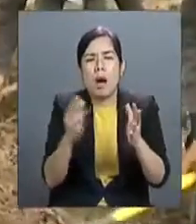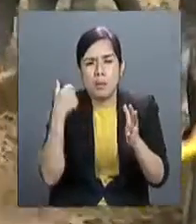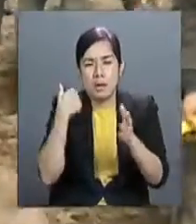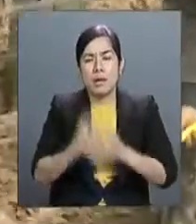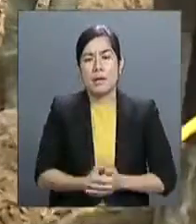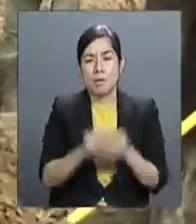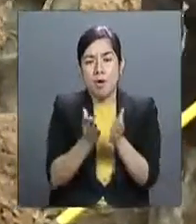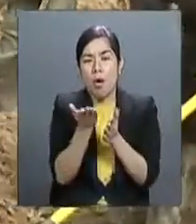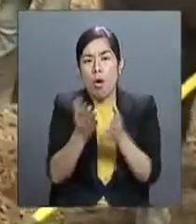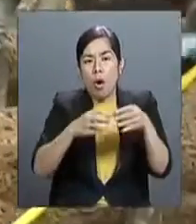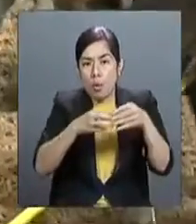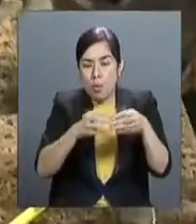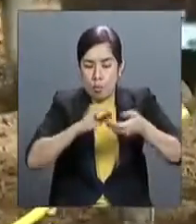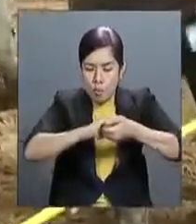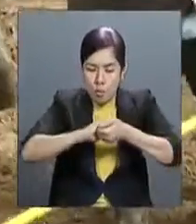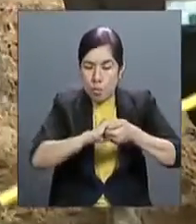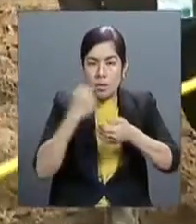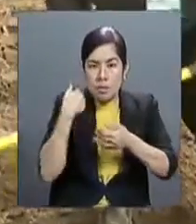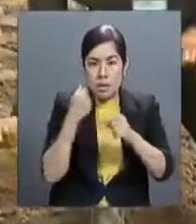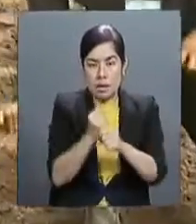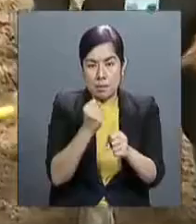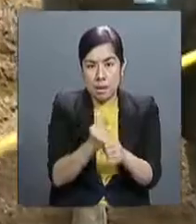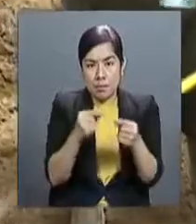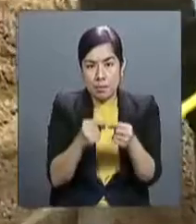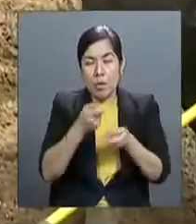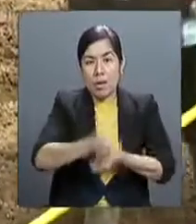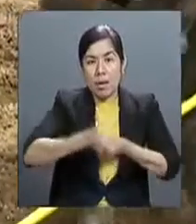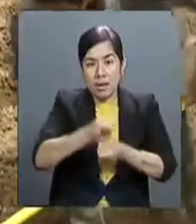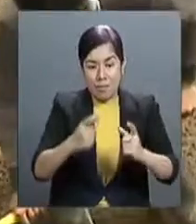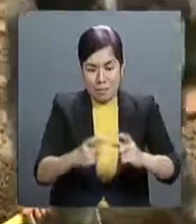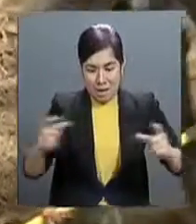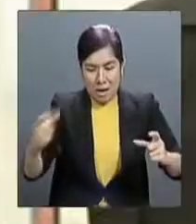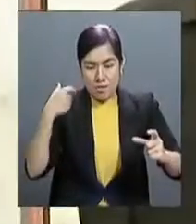มกลุ่มทำเกษตรแปลงใหญ่เพื่อให้เข้าถึงความต้องการของตลาดได้ง่ายขึ้นค่ะ